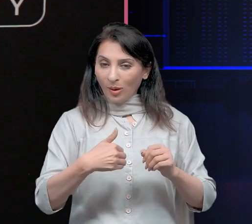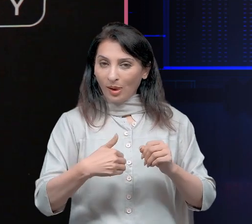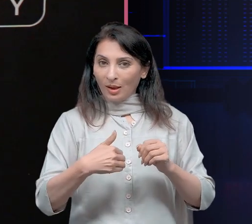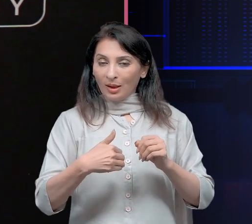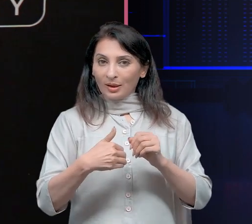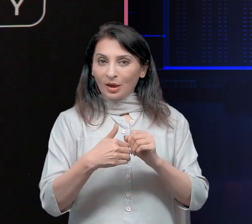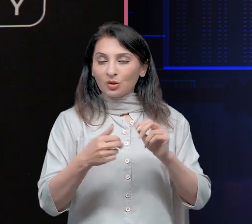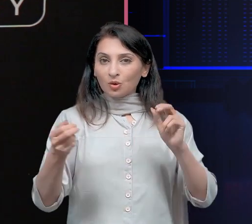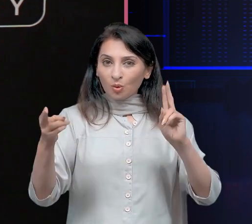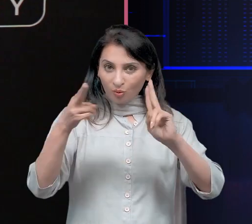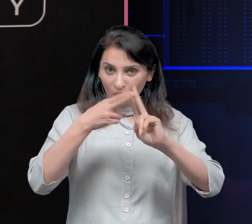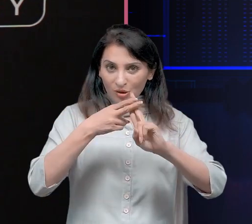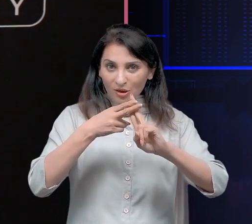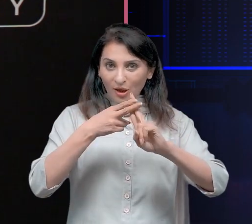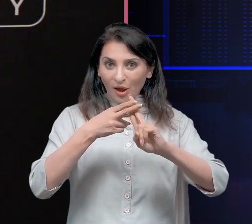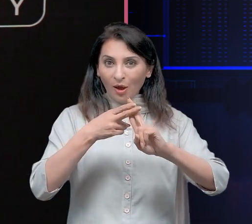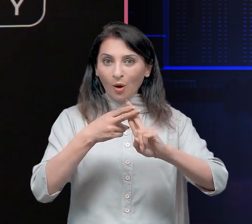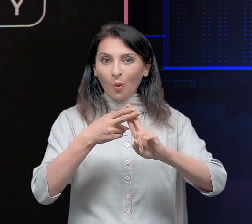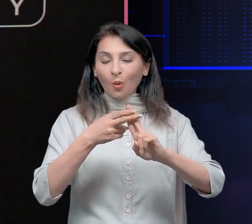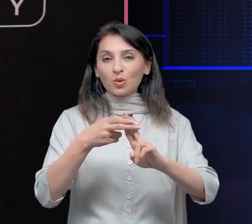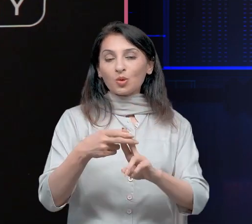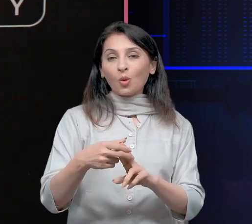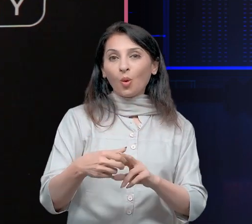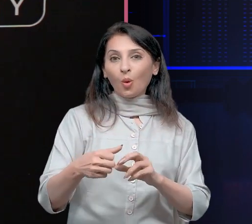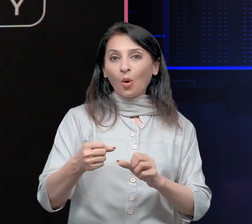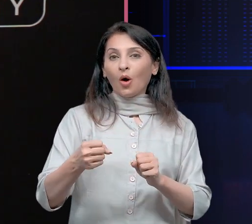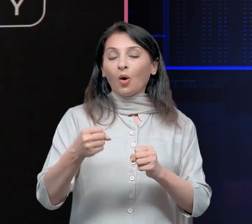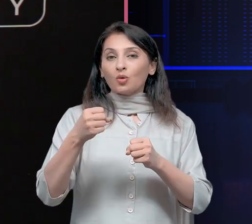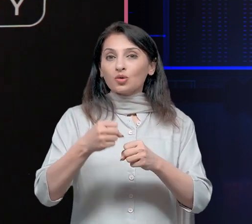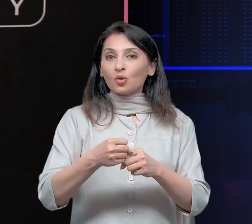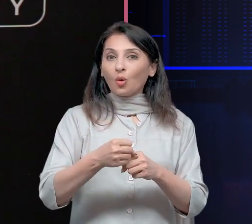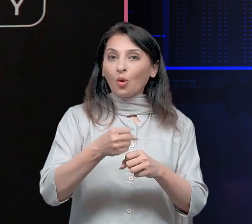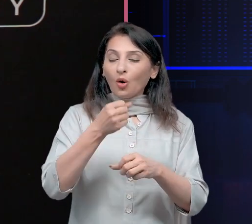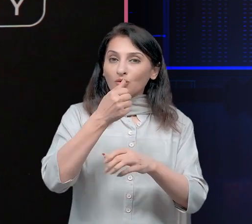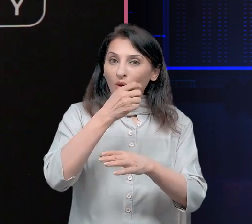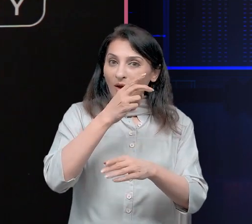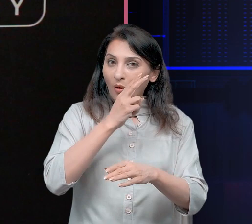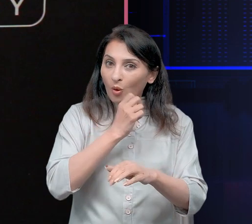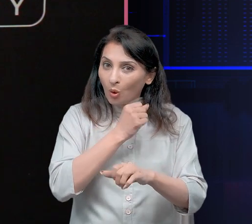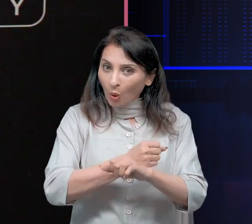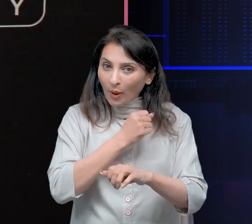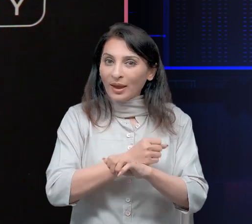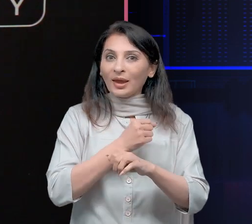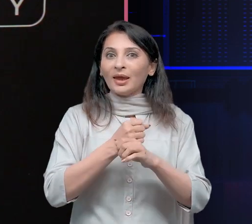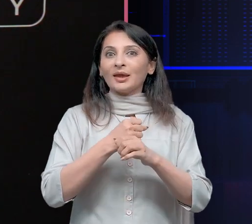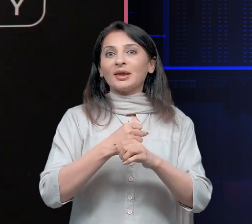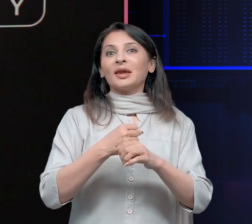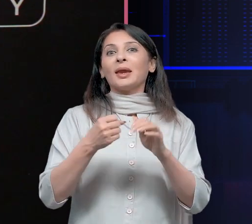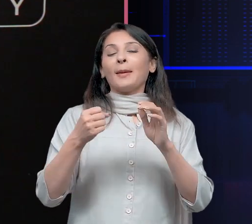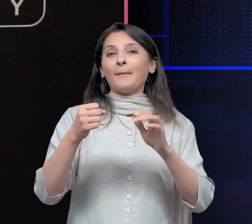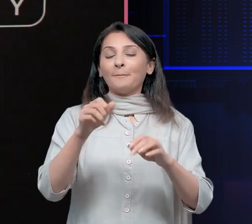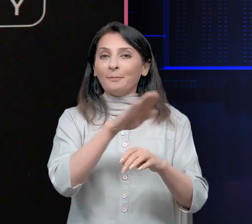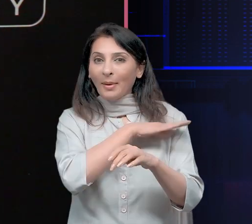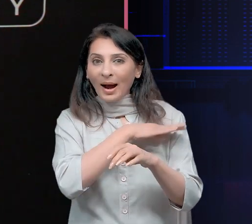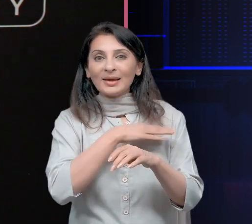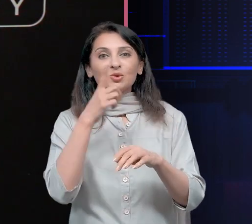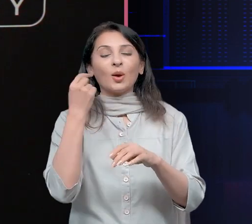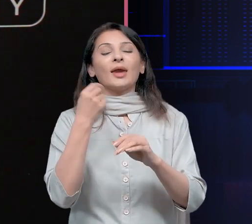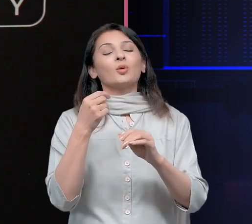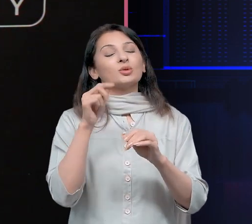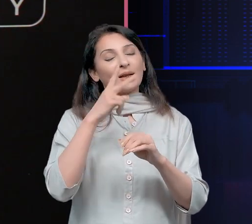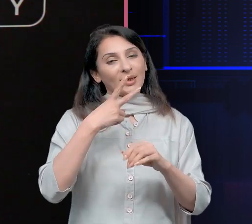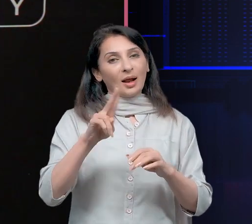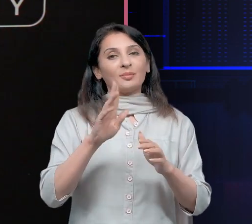के नाम से बताते हैं कि ये आयरन ब्रदरहुड है, बहुत अच्छी दोस्ती है। अब उसमें जो पाकिस्तान की जो पहली खातून